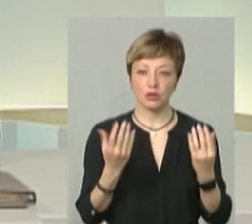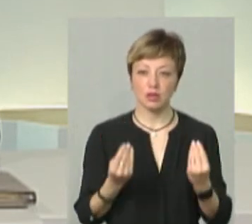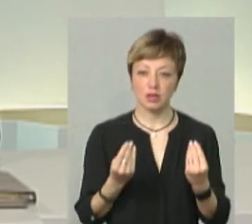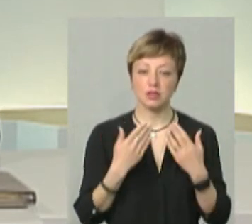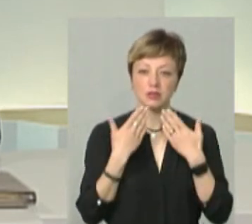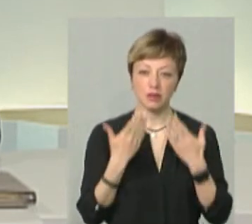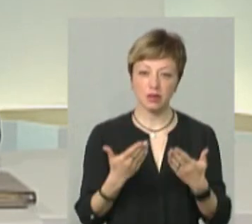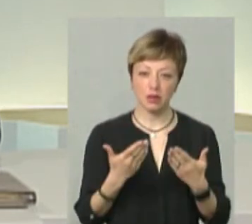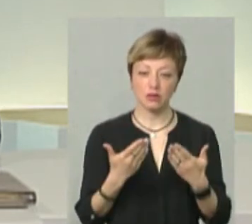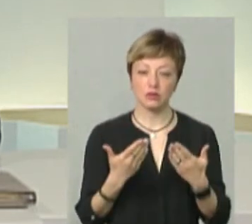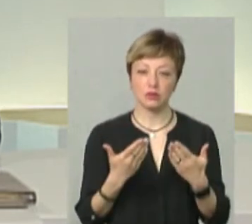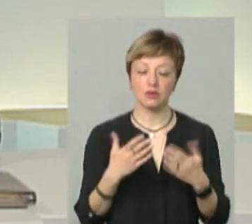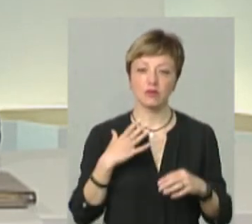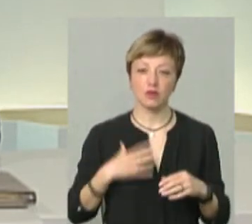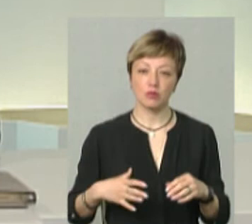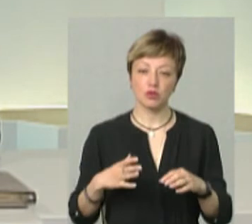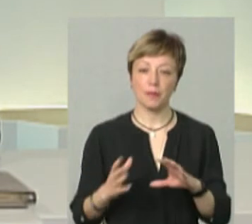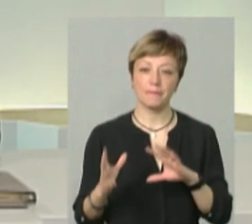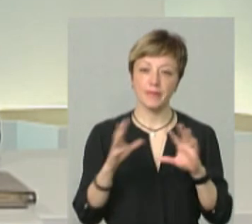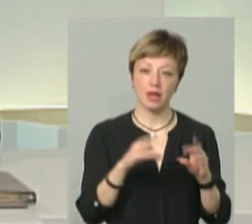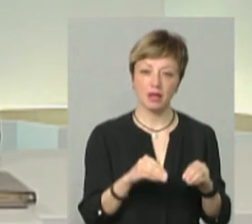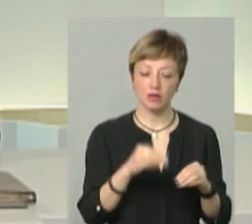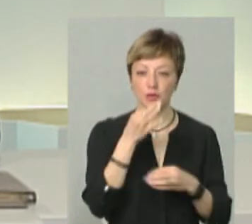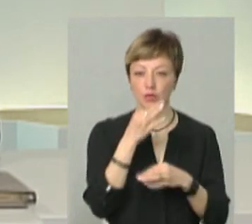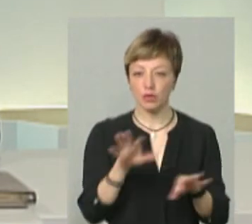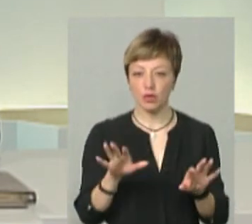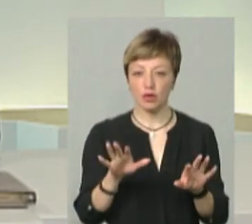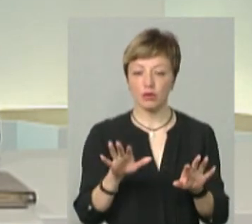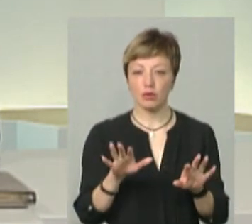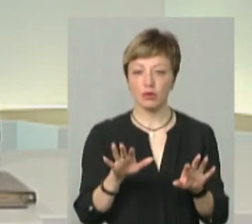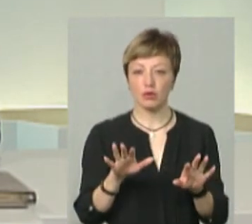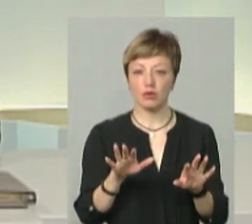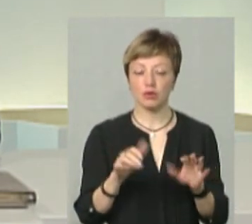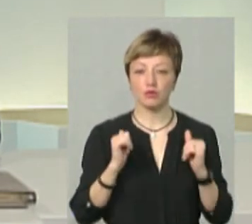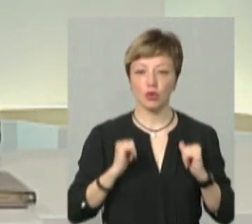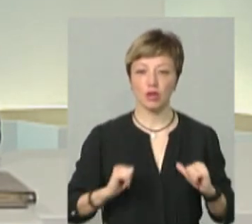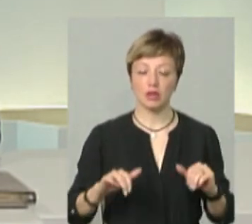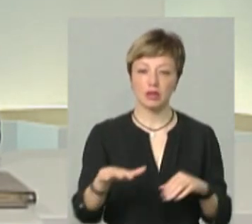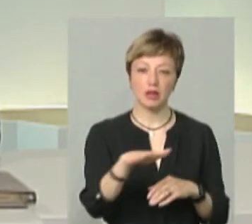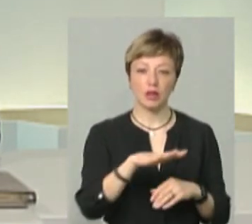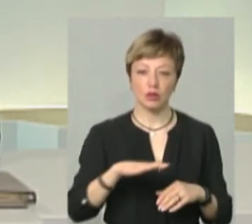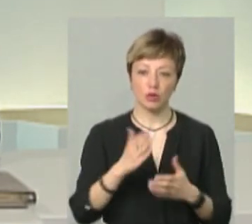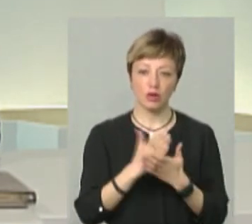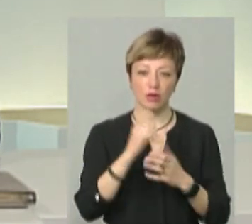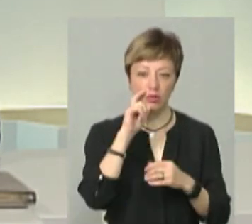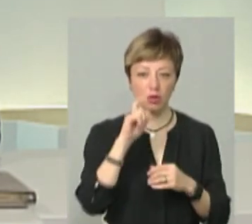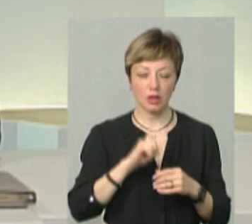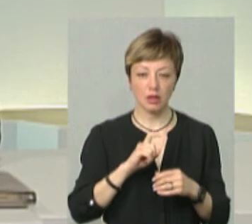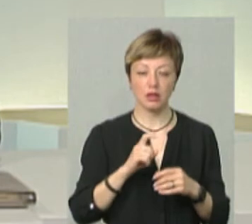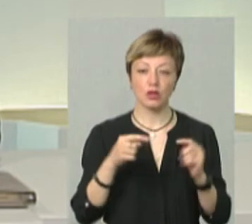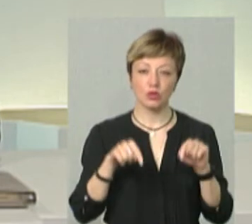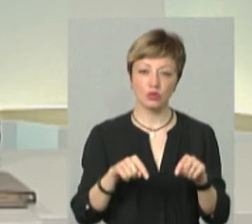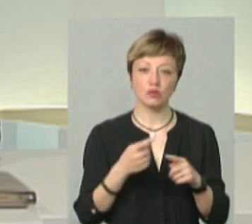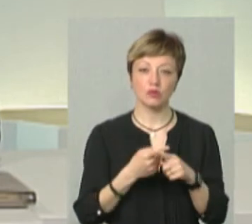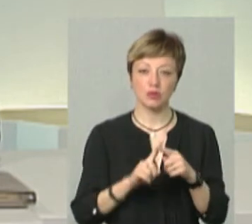день і звертаються, вони вимушено переїхали в будь-яку спокійну територію, яка є на Україні. І отут з